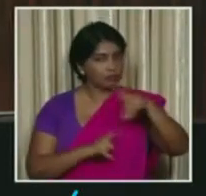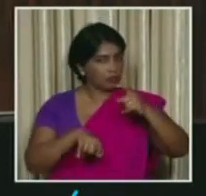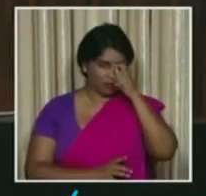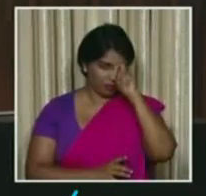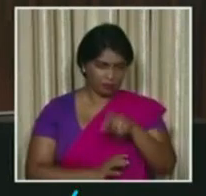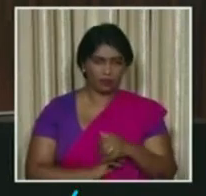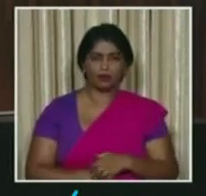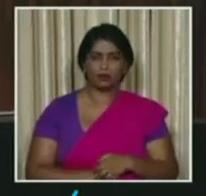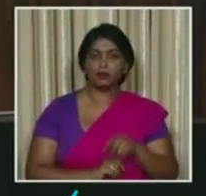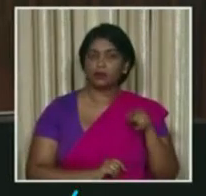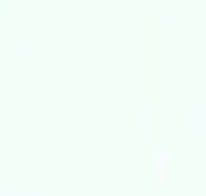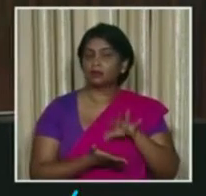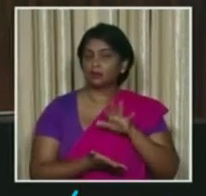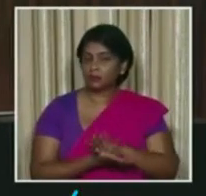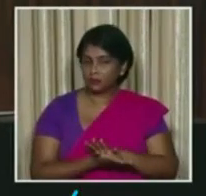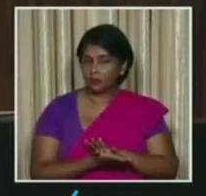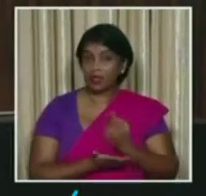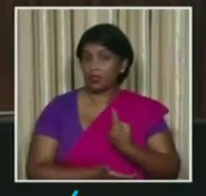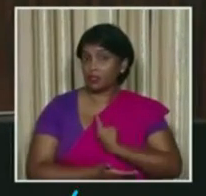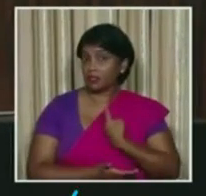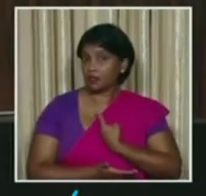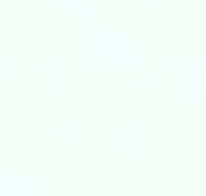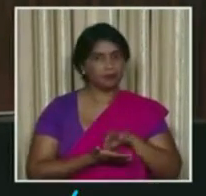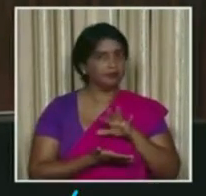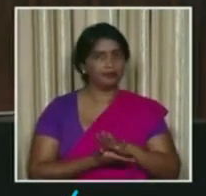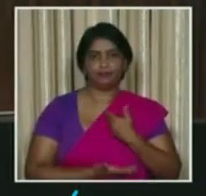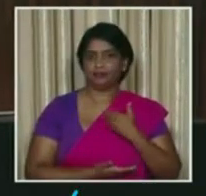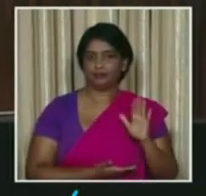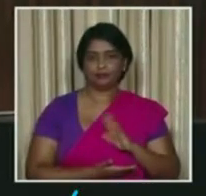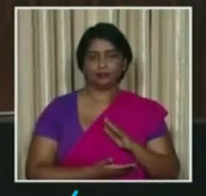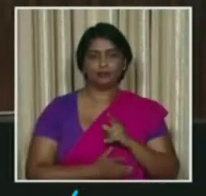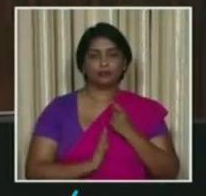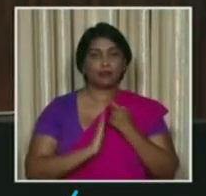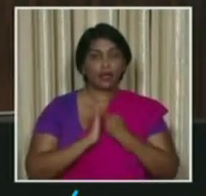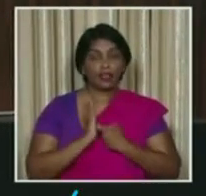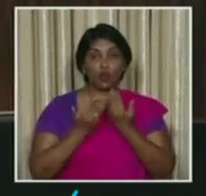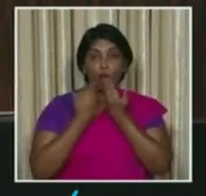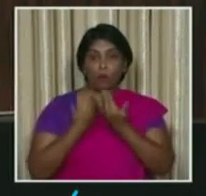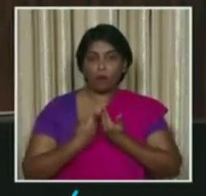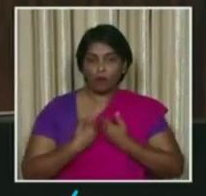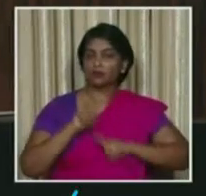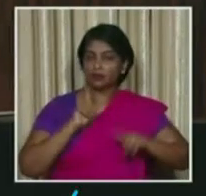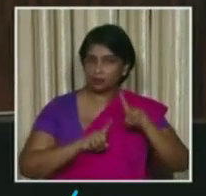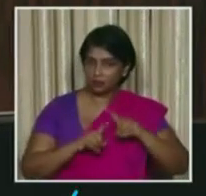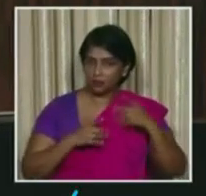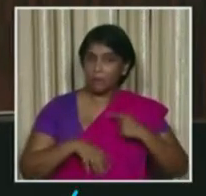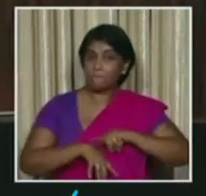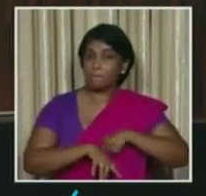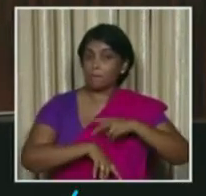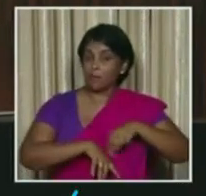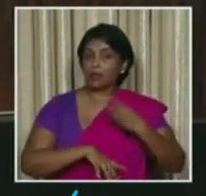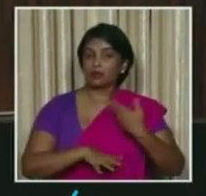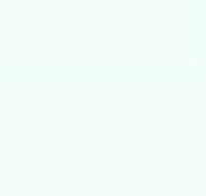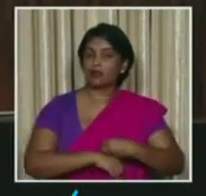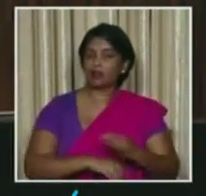meganian demi. Meti Hindu agante, taninya memang gatut Hindu agni mei. Nisi niti upade saragini agana sakaccha kalla. Paya dekutunak kape